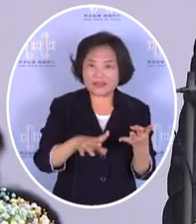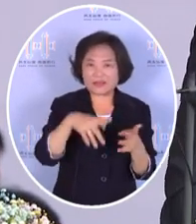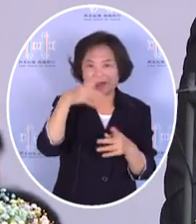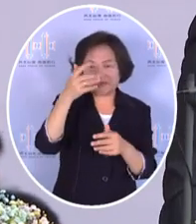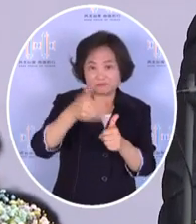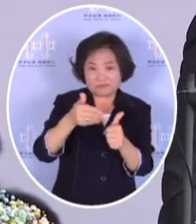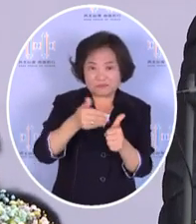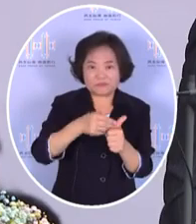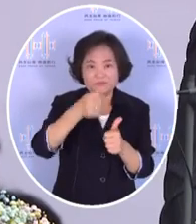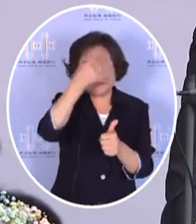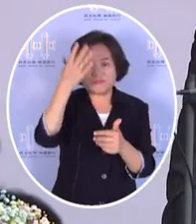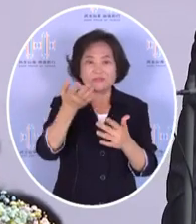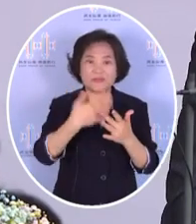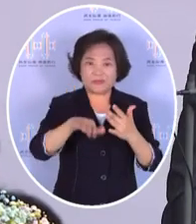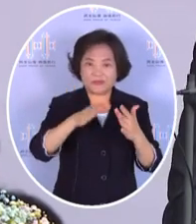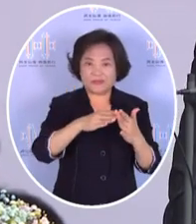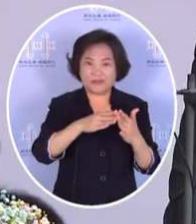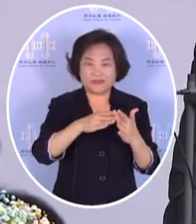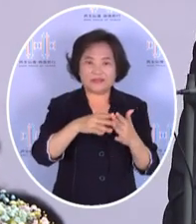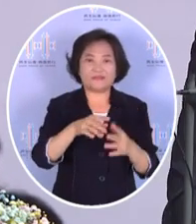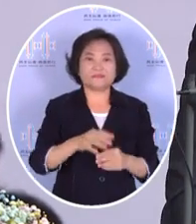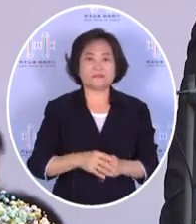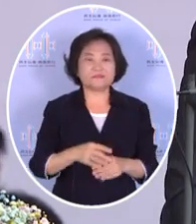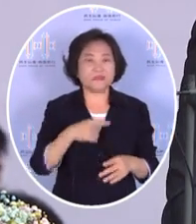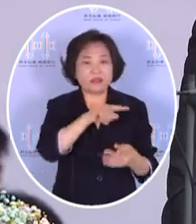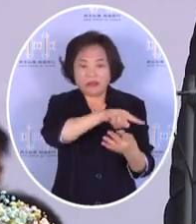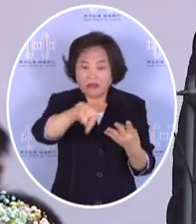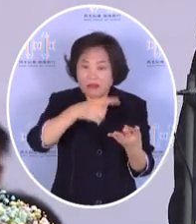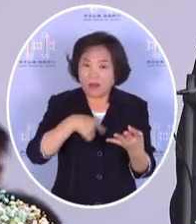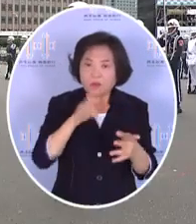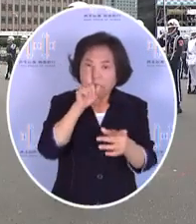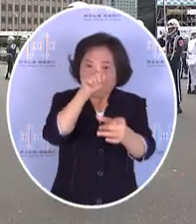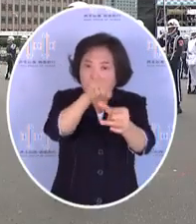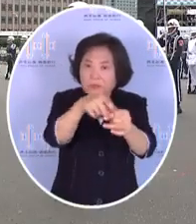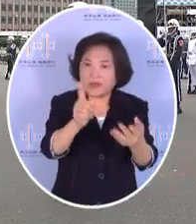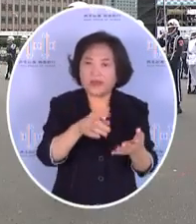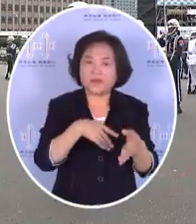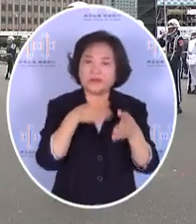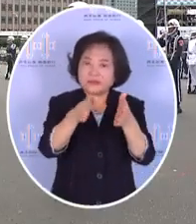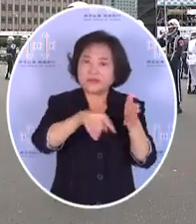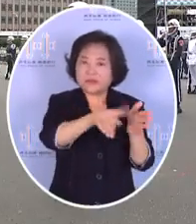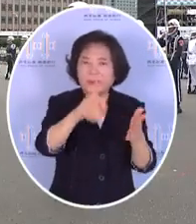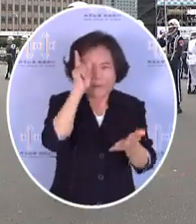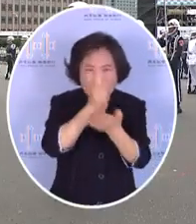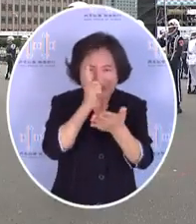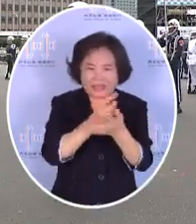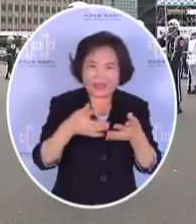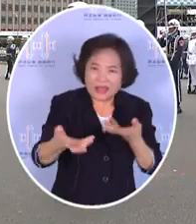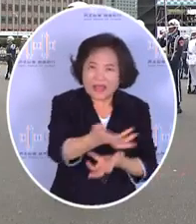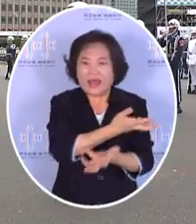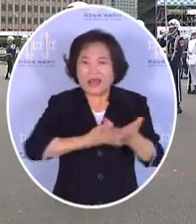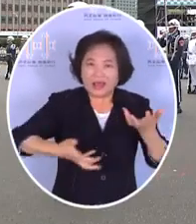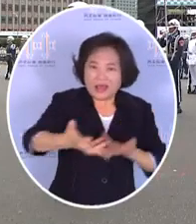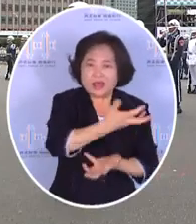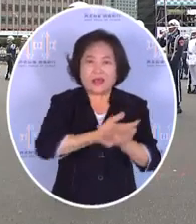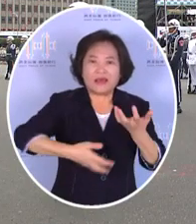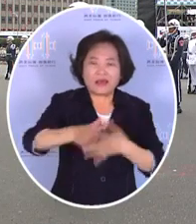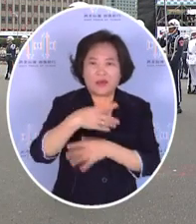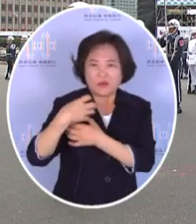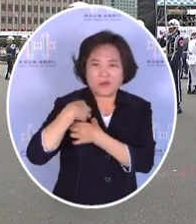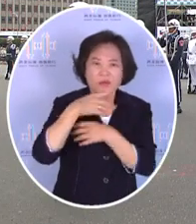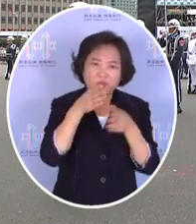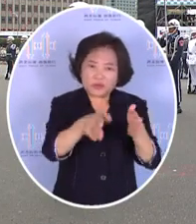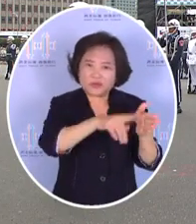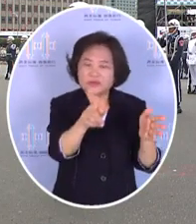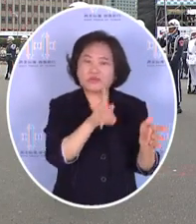官的学校。我的目的不仅是要对这些日夜轮班保家卫国的军人